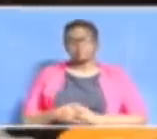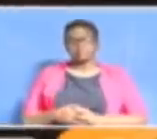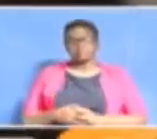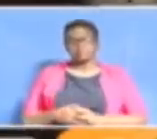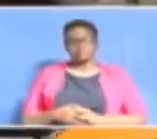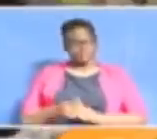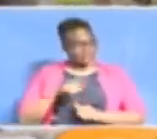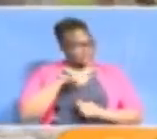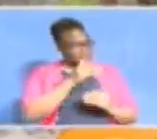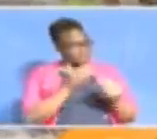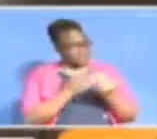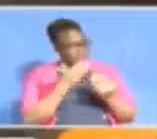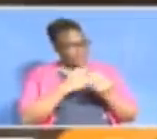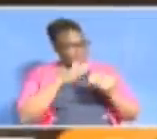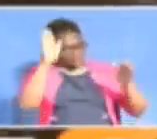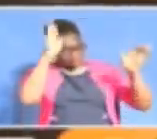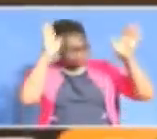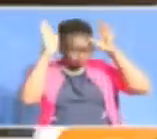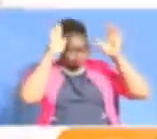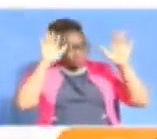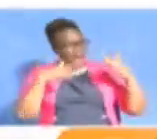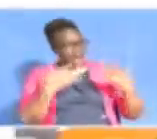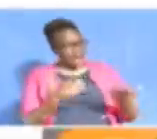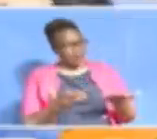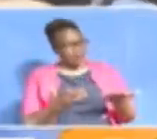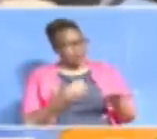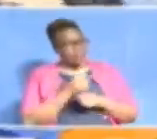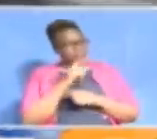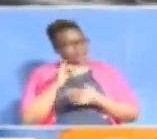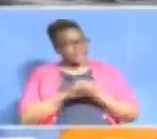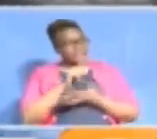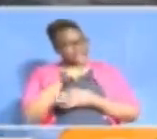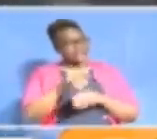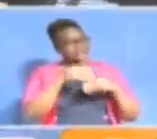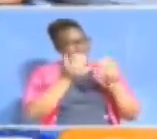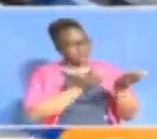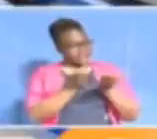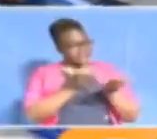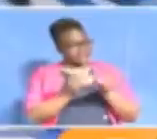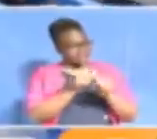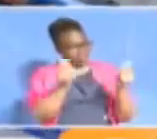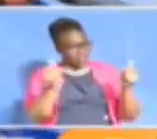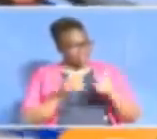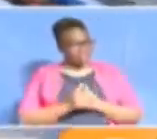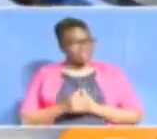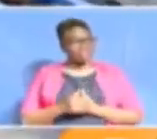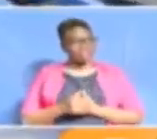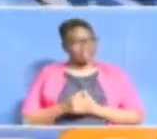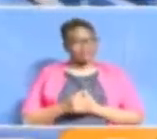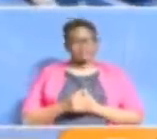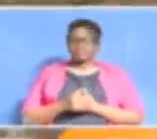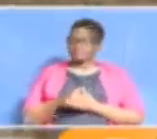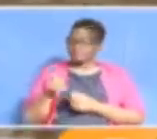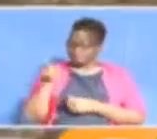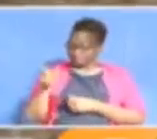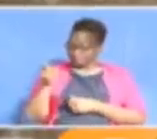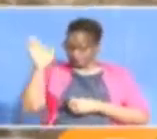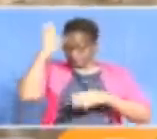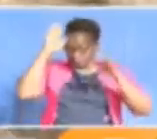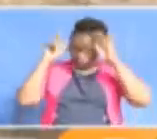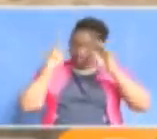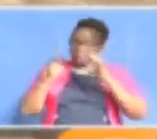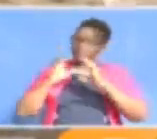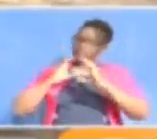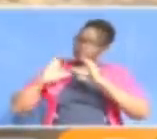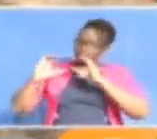Unamtunza vipi punda wako kuhakikisha kwamba na yeye anakupatia zile huduma ambazo unazihitaji? Punda lazima umuongereshe ajue